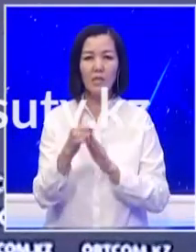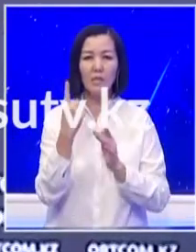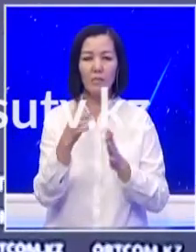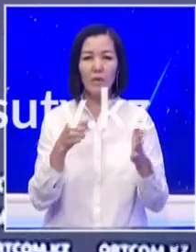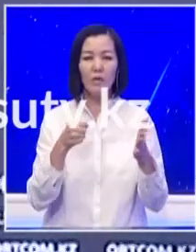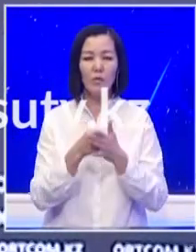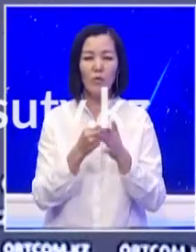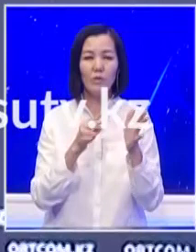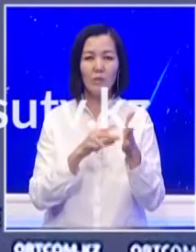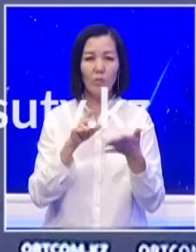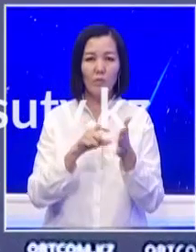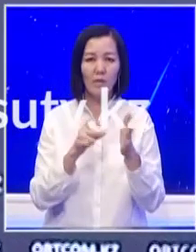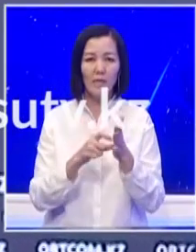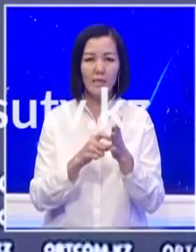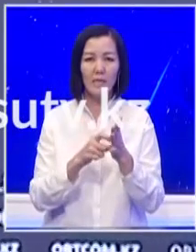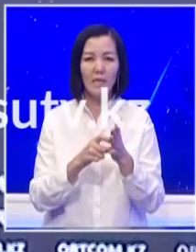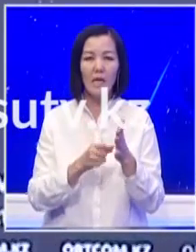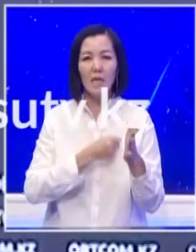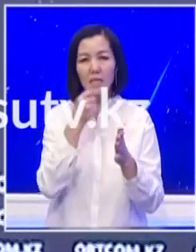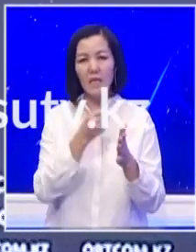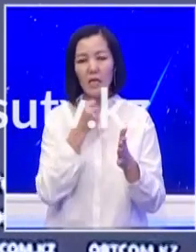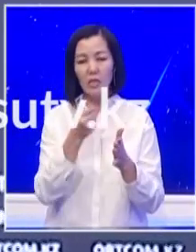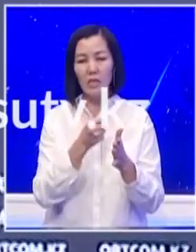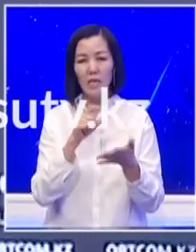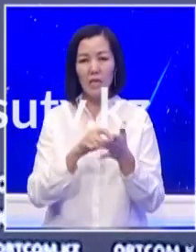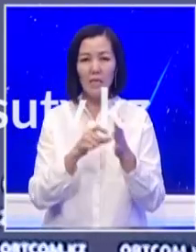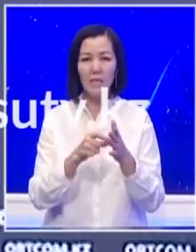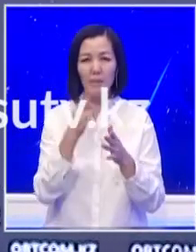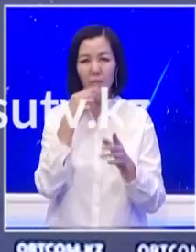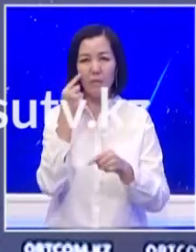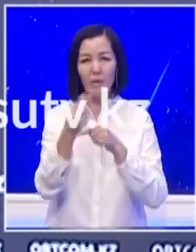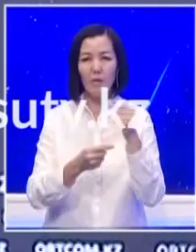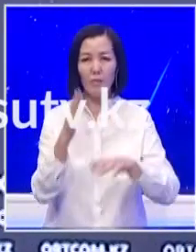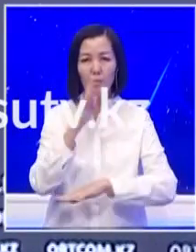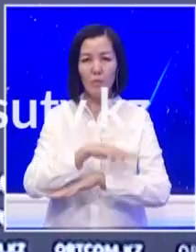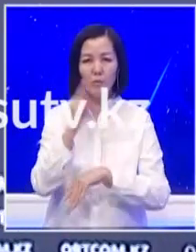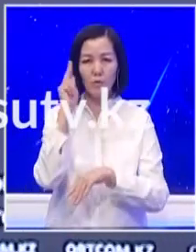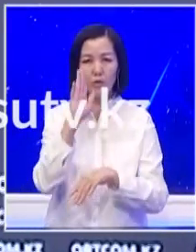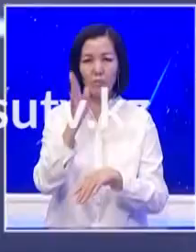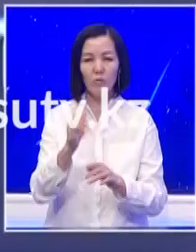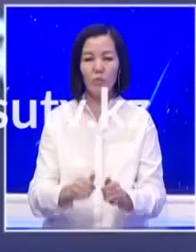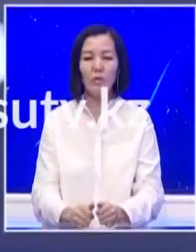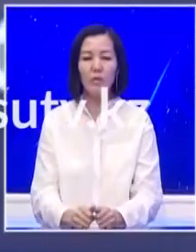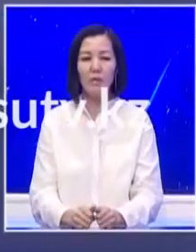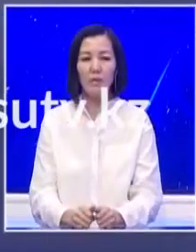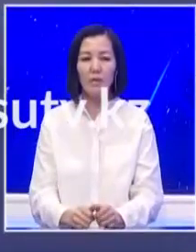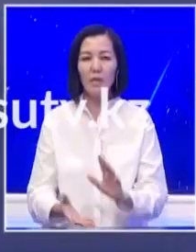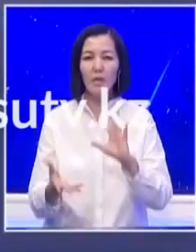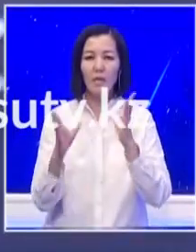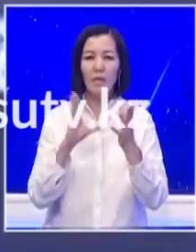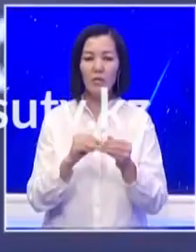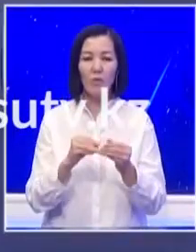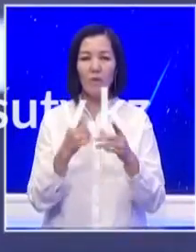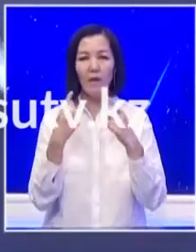занятия пройдут в комбинированном формате, поведала спикер и о том, как в стране пройдут экзамены. Итоговая аттестация в этом